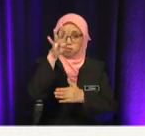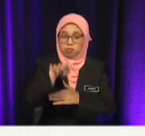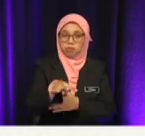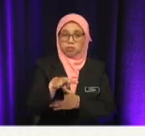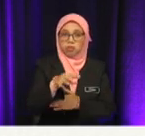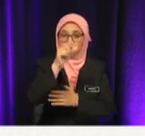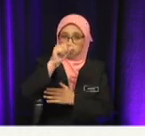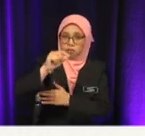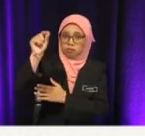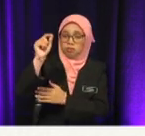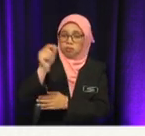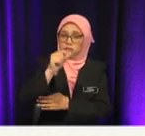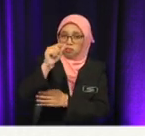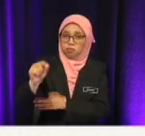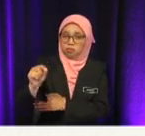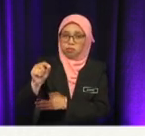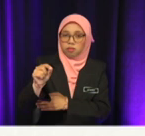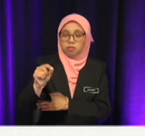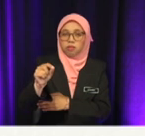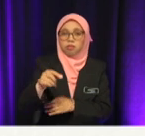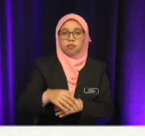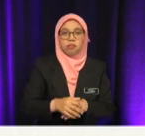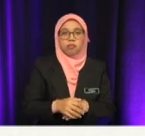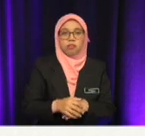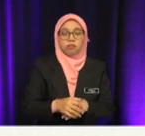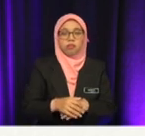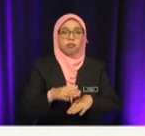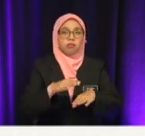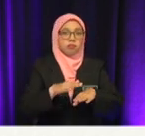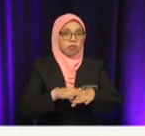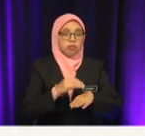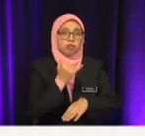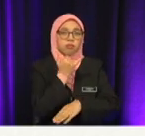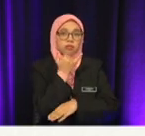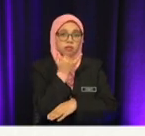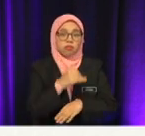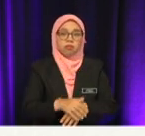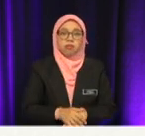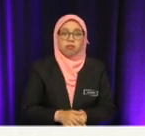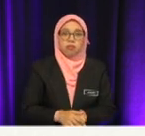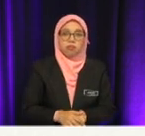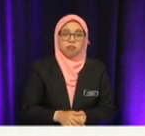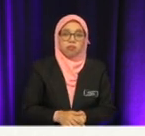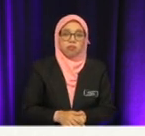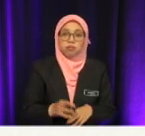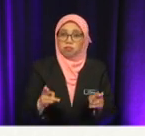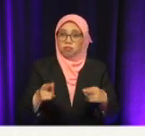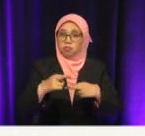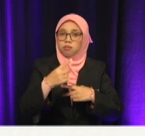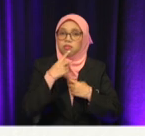pada alat perkusi yang betul dan tandakan salah yang tidak berkaitan pada ruang jawapan. Baik,